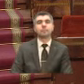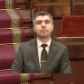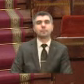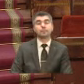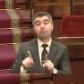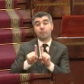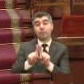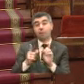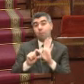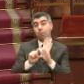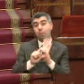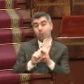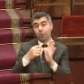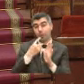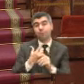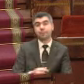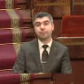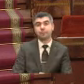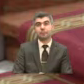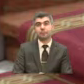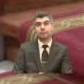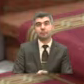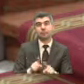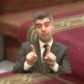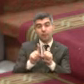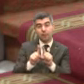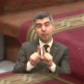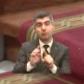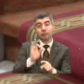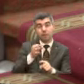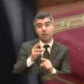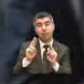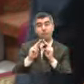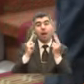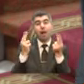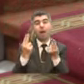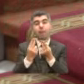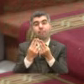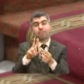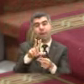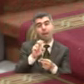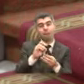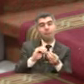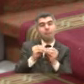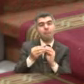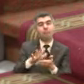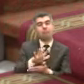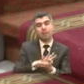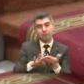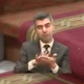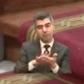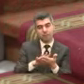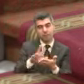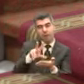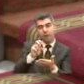الموضوع هذا الان مازال ما لقاش يعني واحد الشكل مناسب ديالو على المستوى الدولي. ثم كاين بالنسبه لبلادنا كاين هذه القضيه ديال